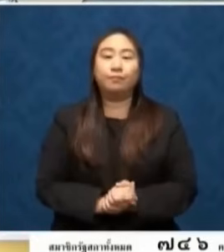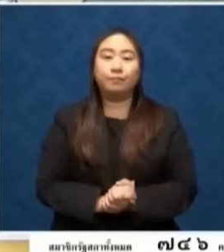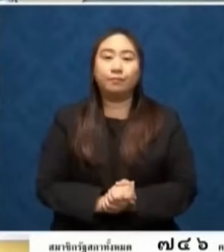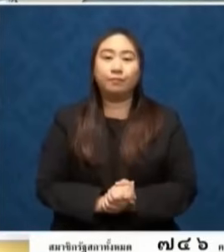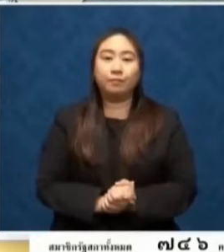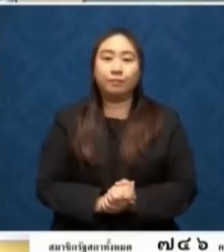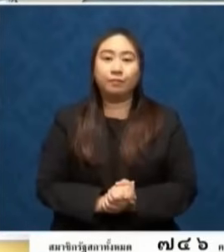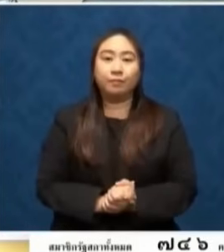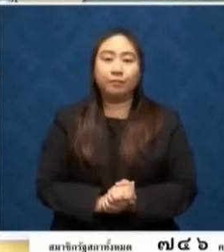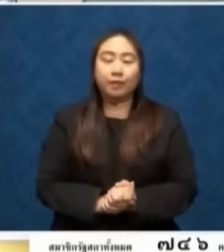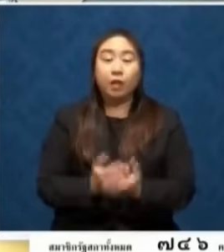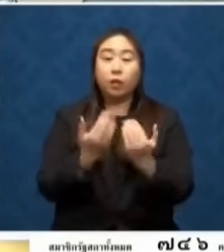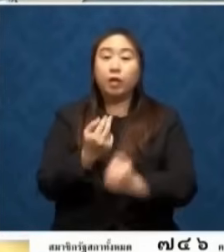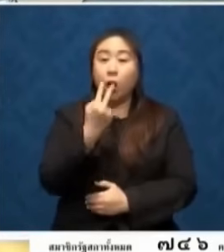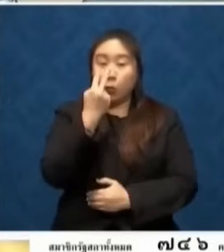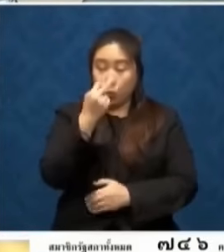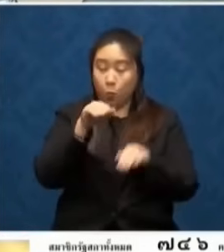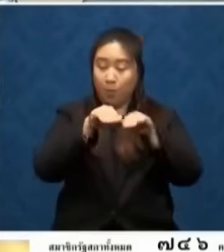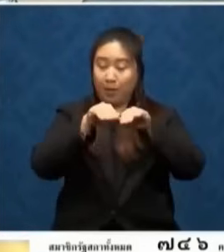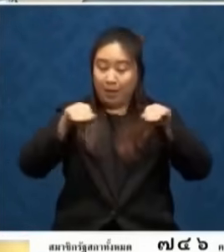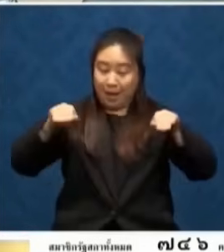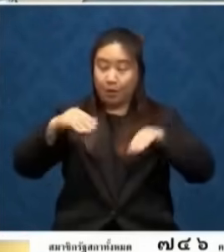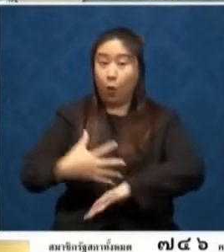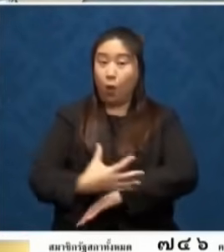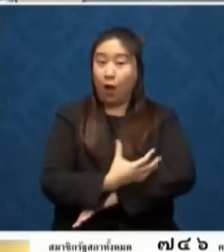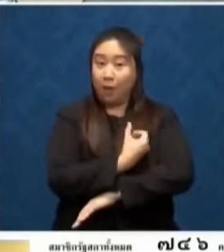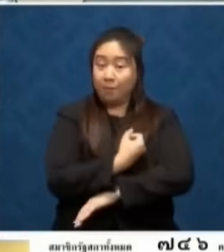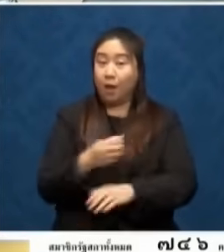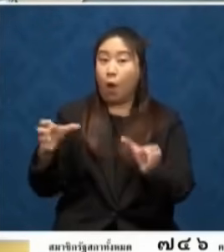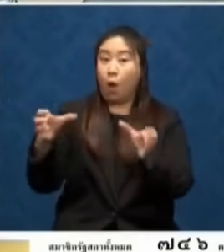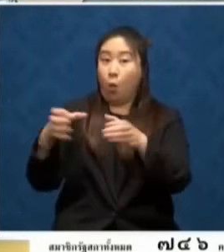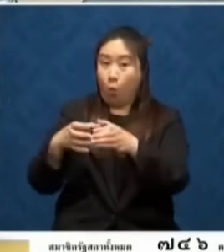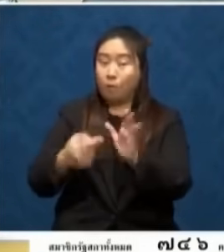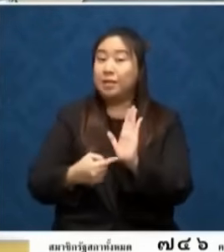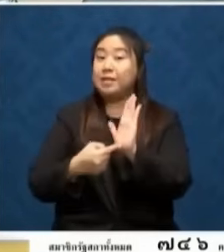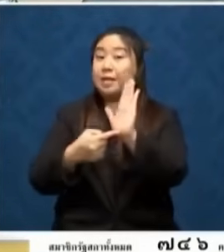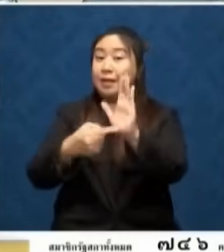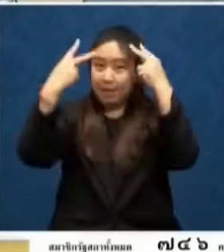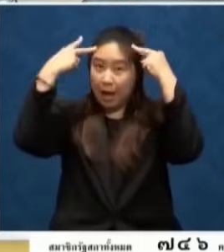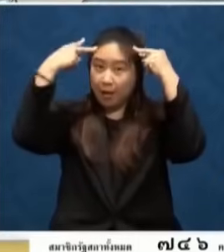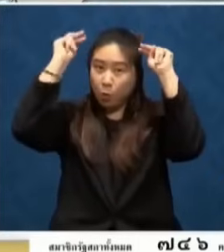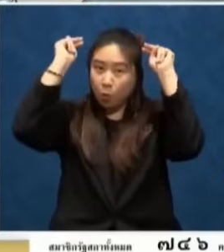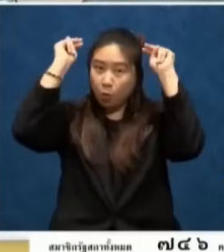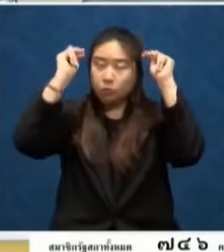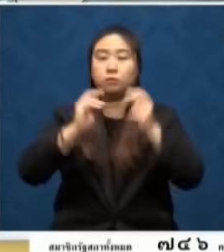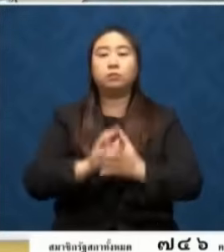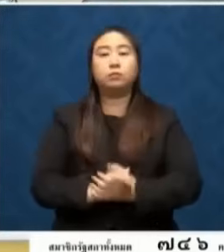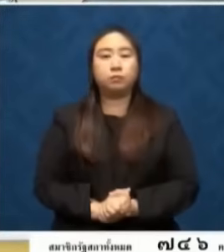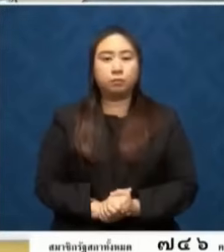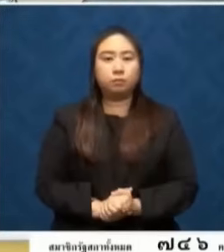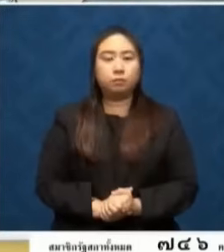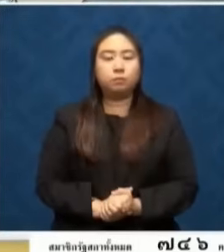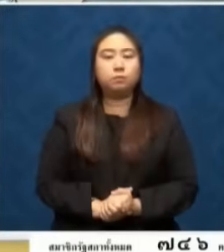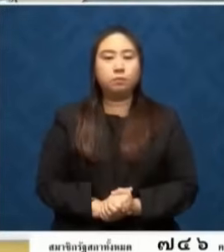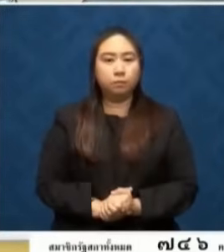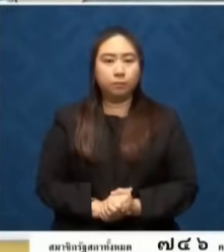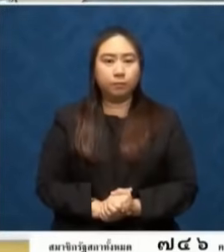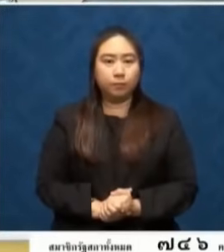มื่อมามองมาตรฐานของพรรคการเมืองที่เสนอนายกรัฐมนตรีต้องยอมรับกับว่า